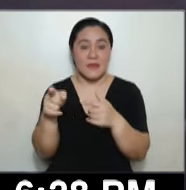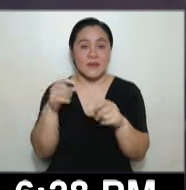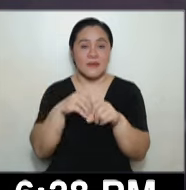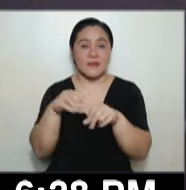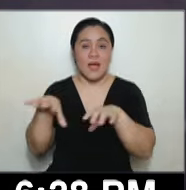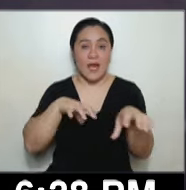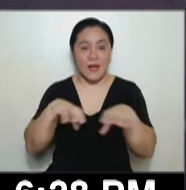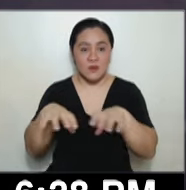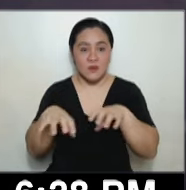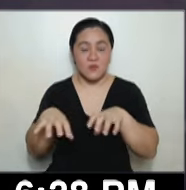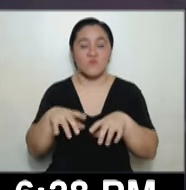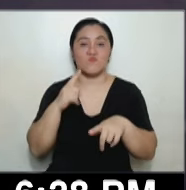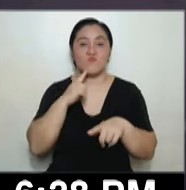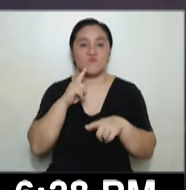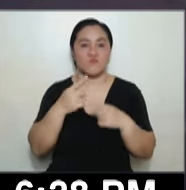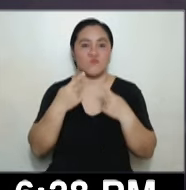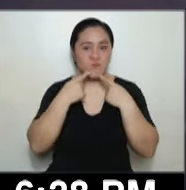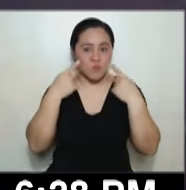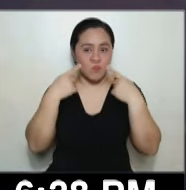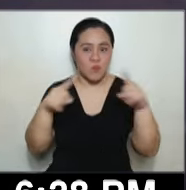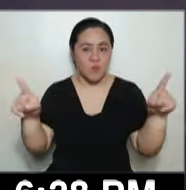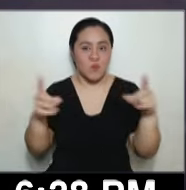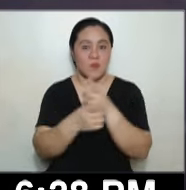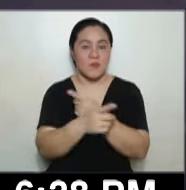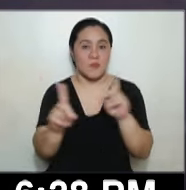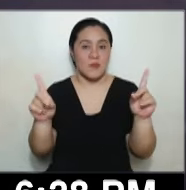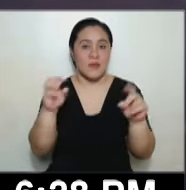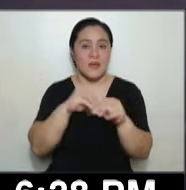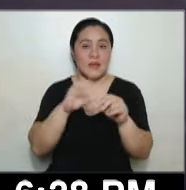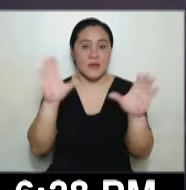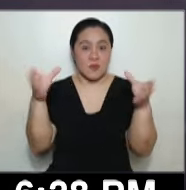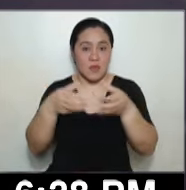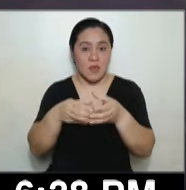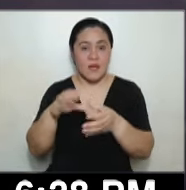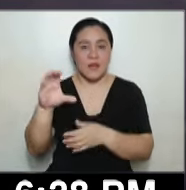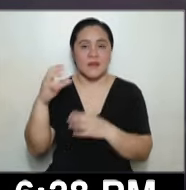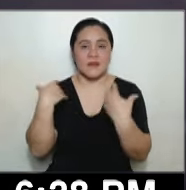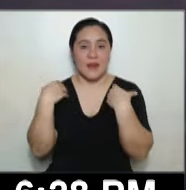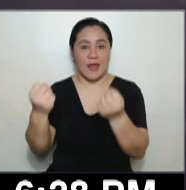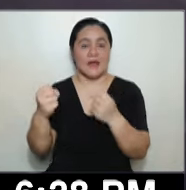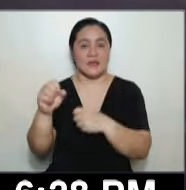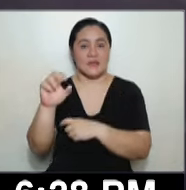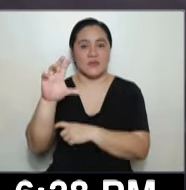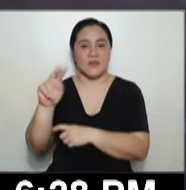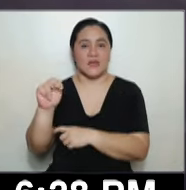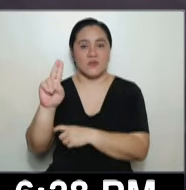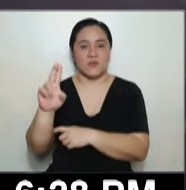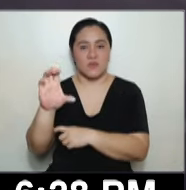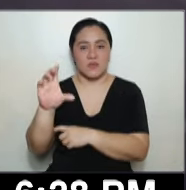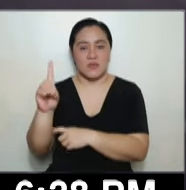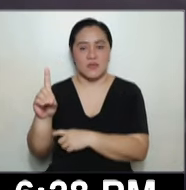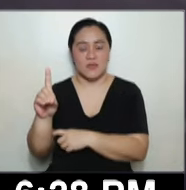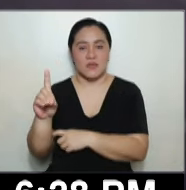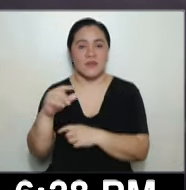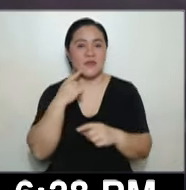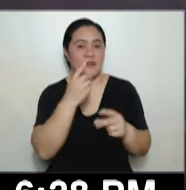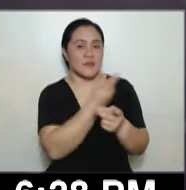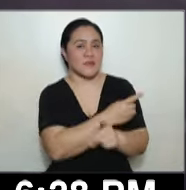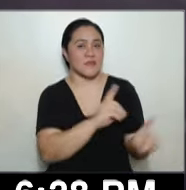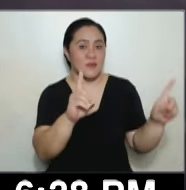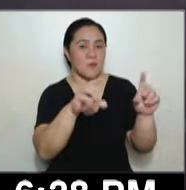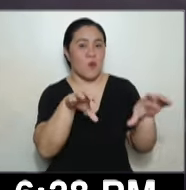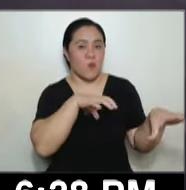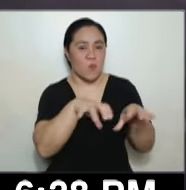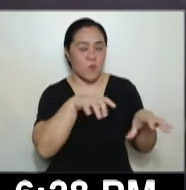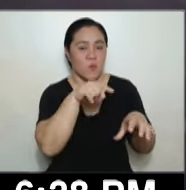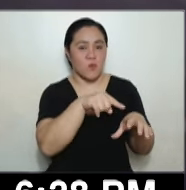ngayon, naghiwalay na sila. Nasa lakas NUCD na sila Lacuna at nasa nanatili sa Action Demokratiko si